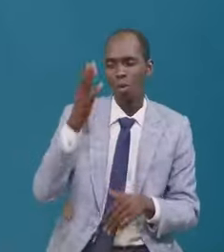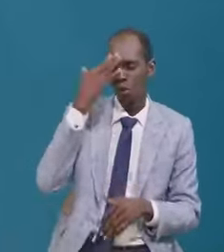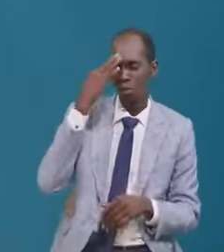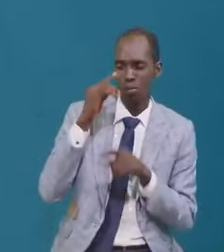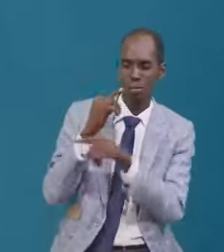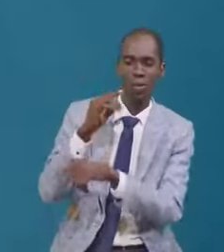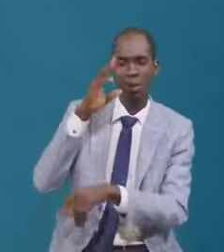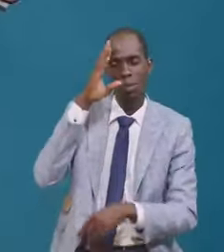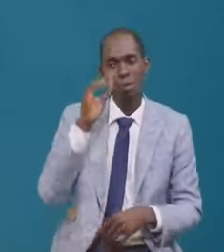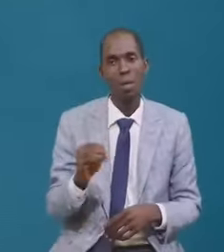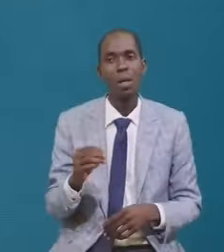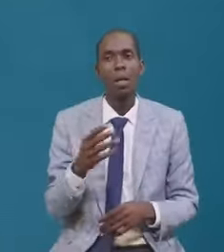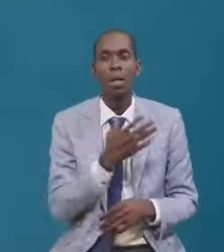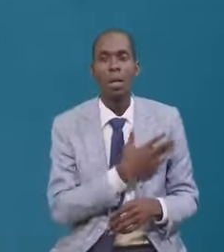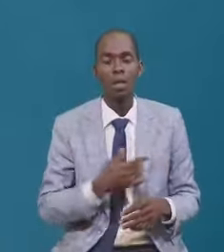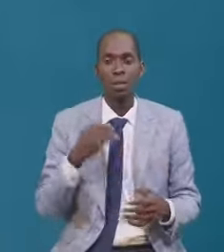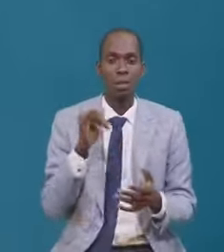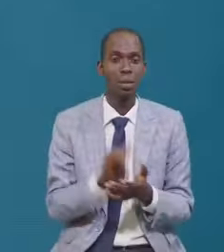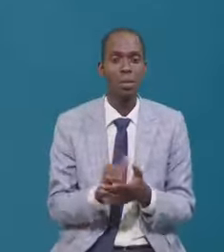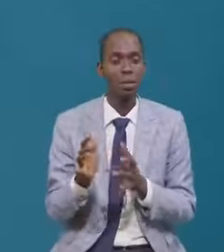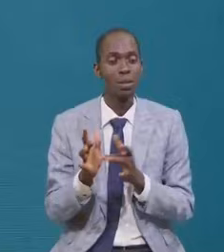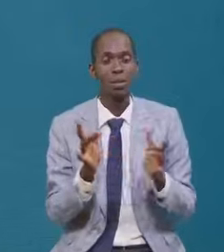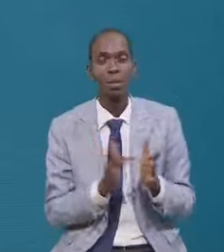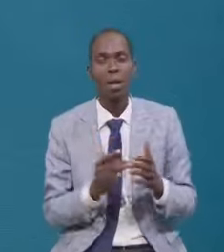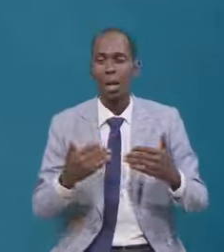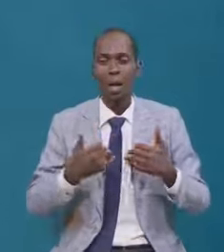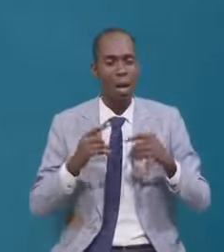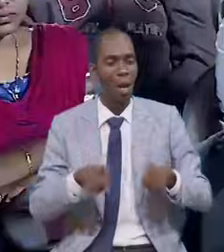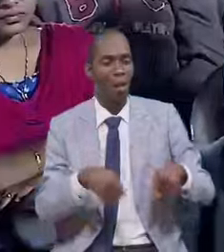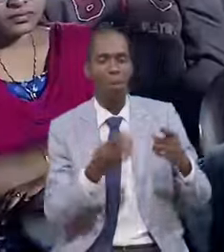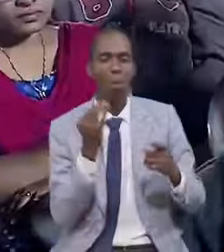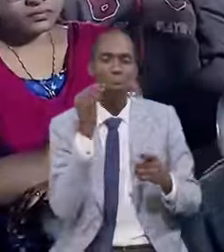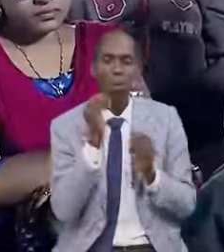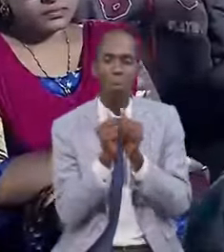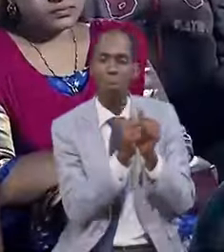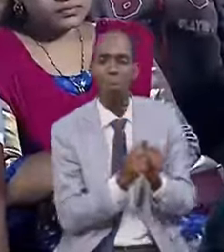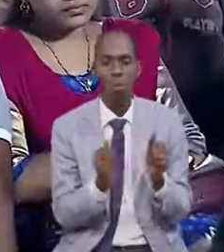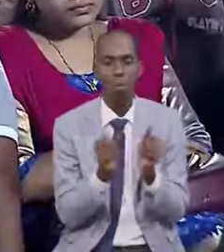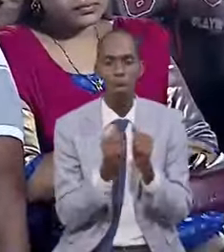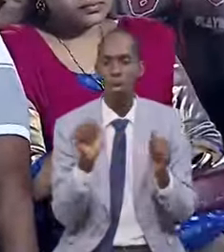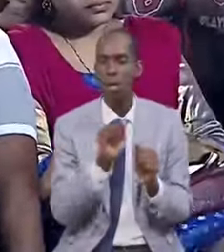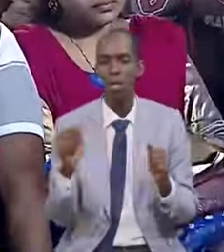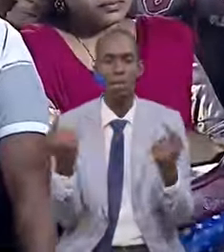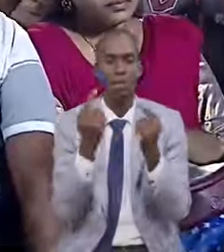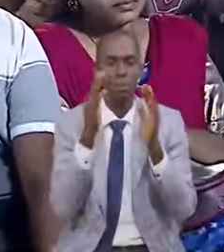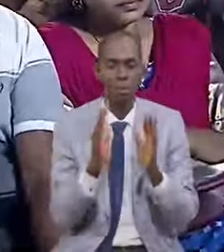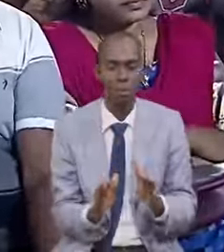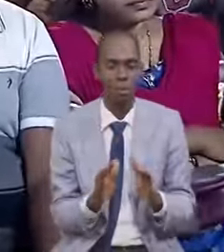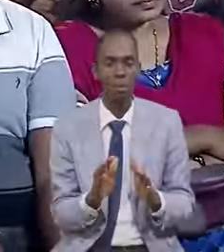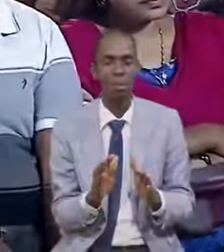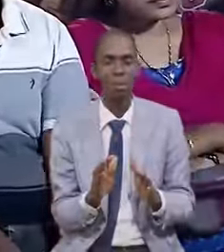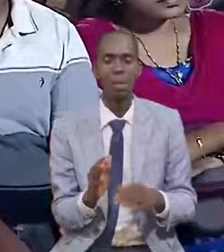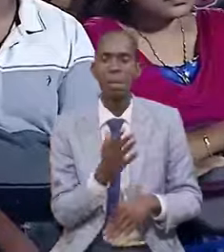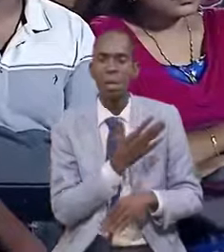said Jesus had gone home with a sinner. Yesu paapi vaina vaani intiki vellaadu. And